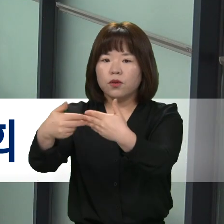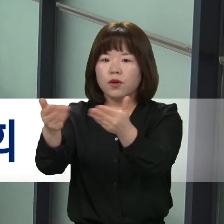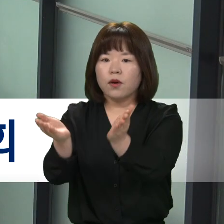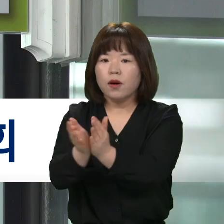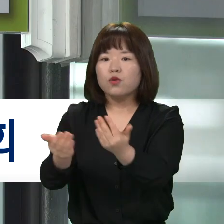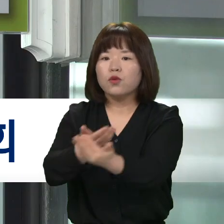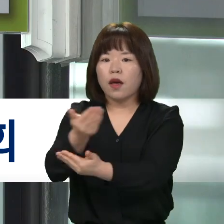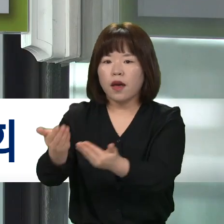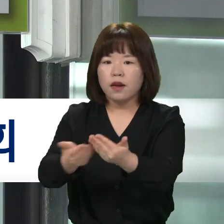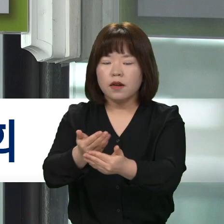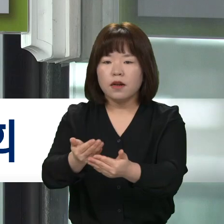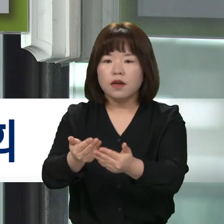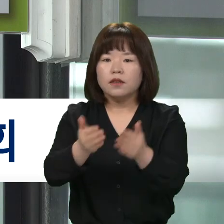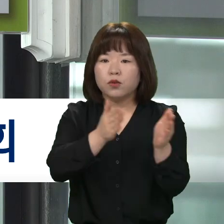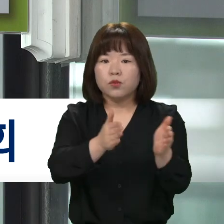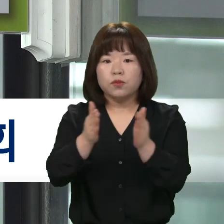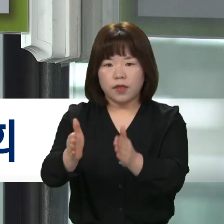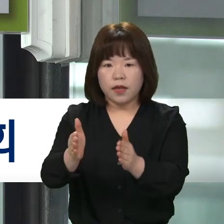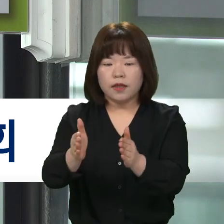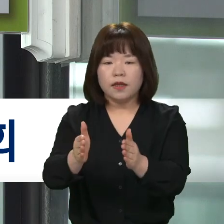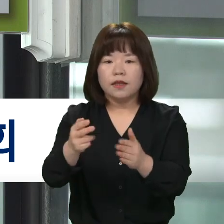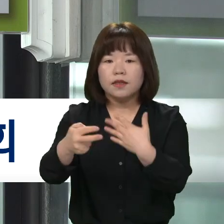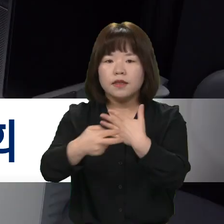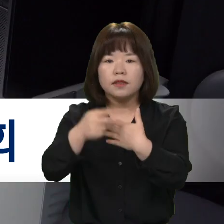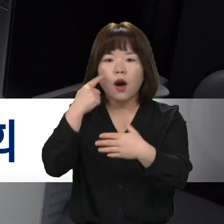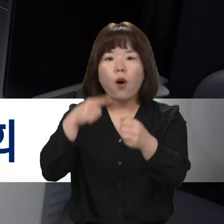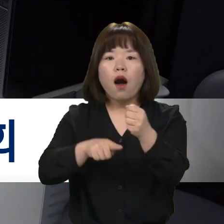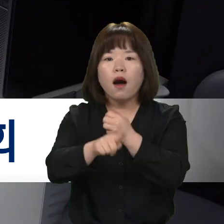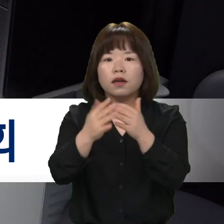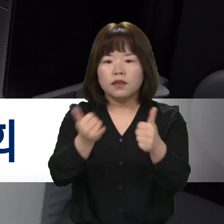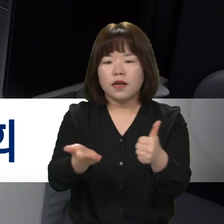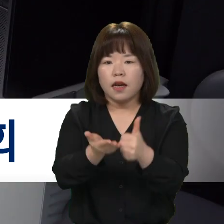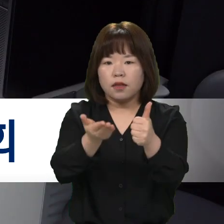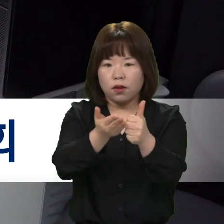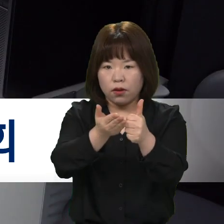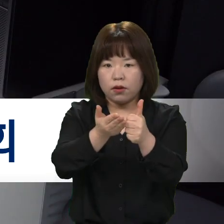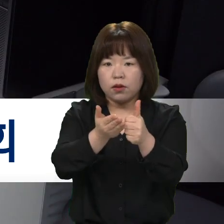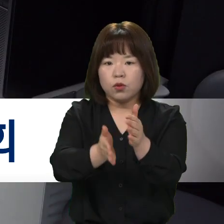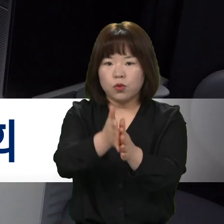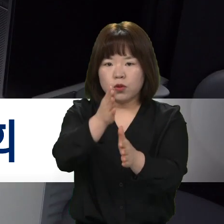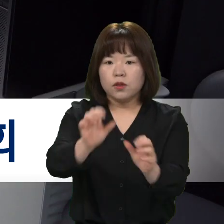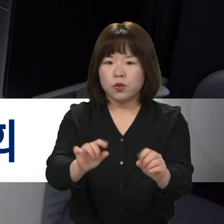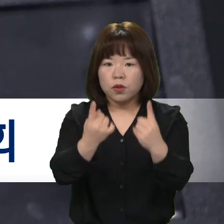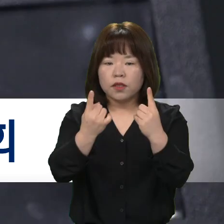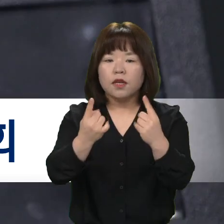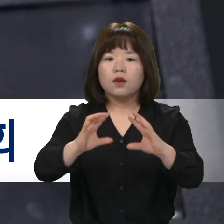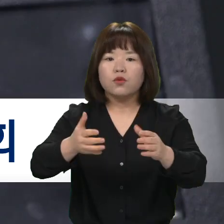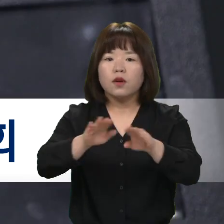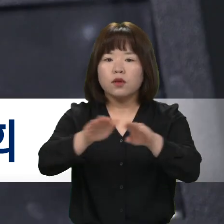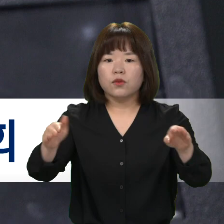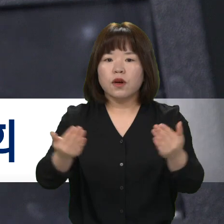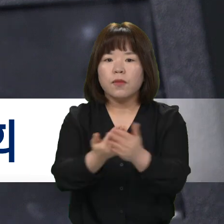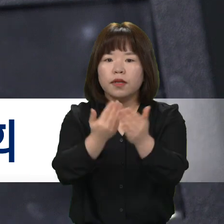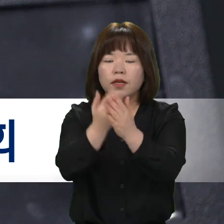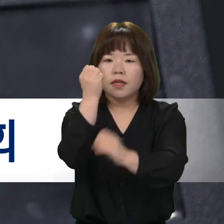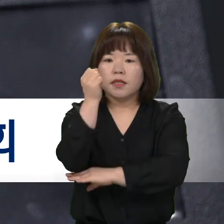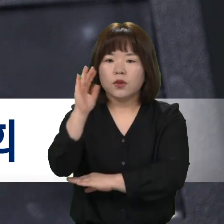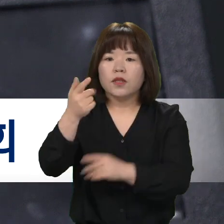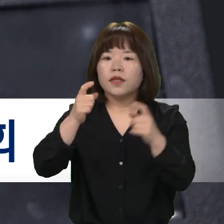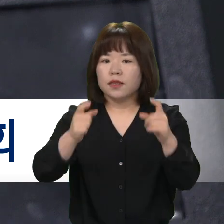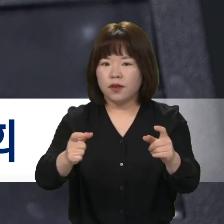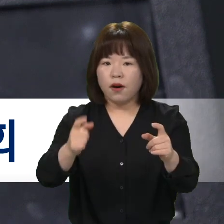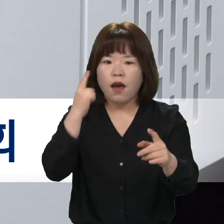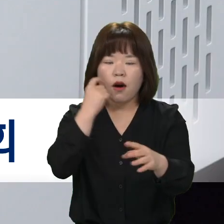지역 의료계화의 유대관계를 확보한 준비된 의사과학자 양성도시인 동시에 국가균형발전의 디딤돌이 될